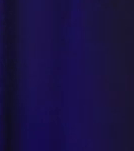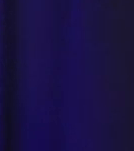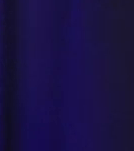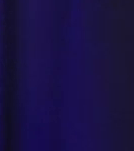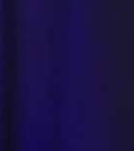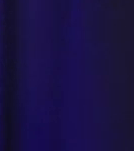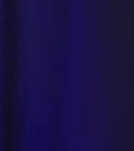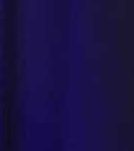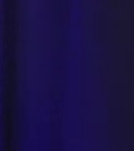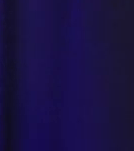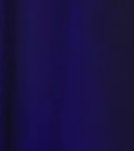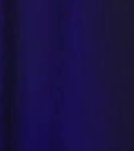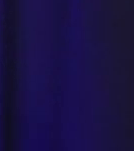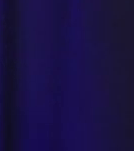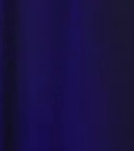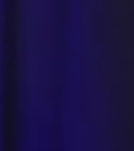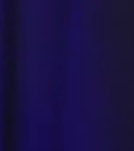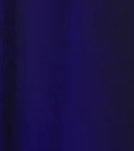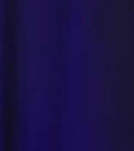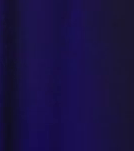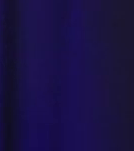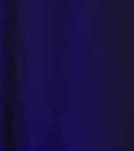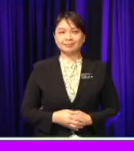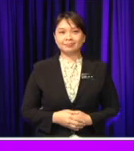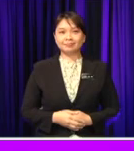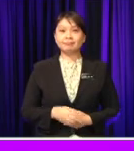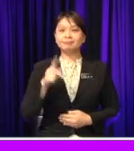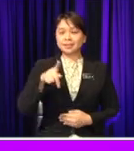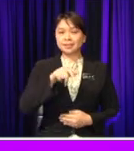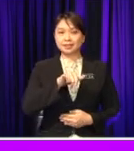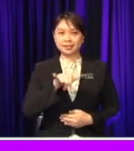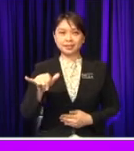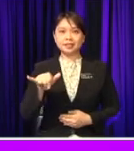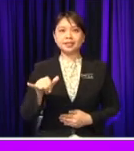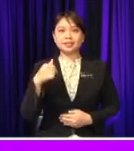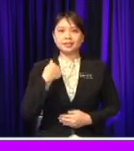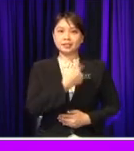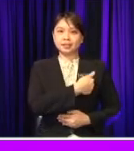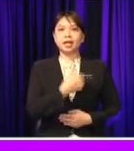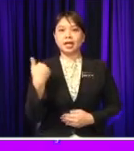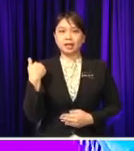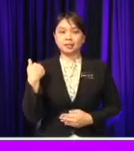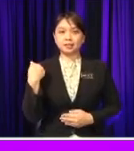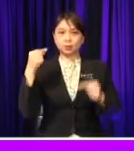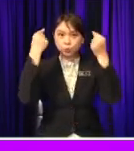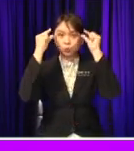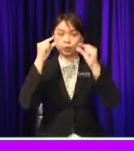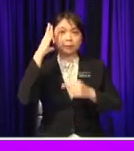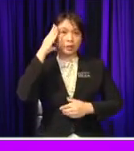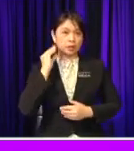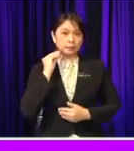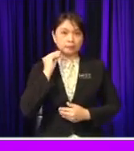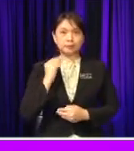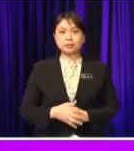apa kabar Baik terima kasih dan pastinya kita bawakan seorang gurunya banyak pengalamannya tak lain tak bukan